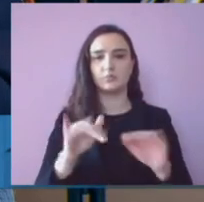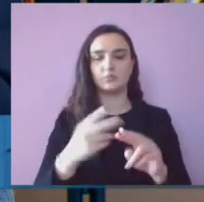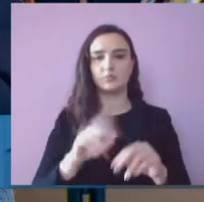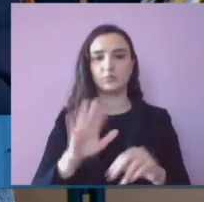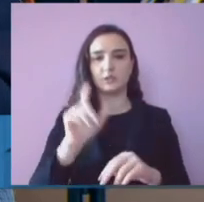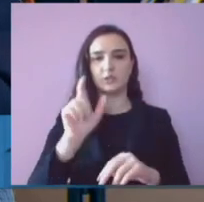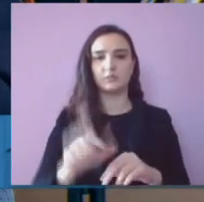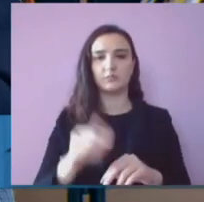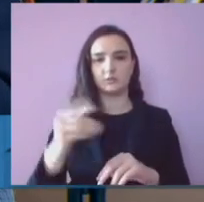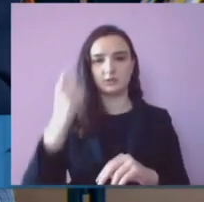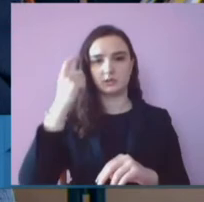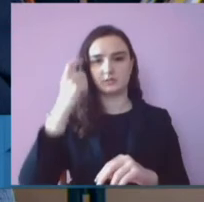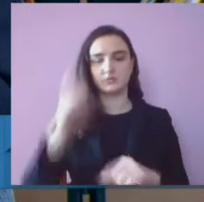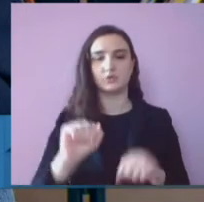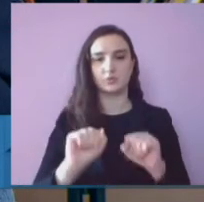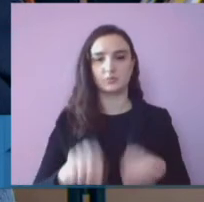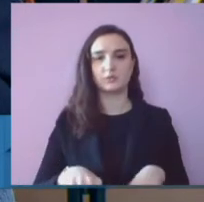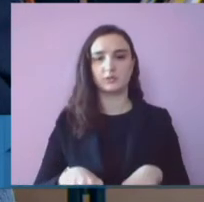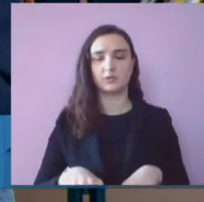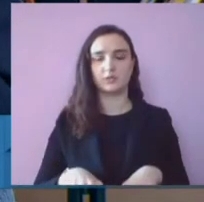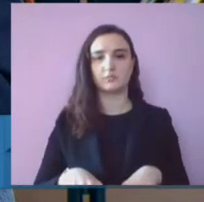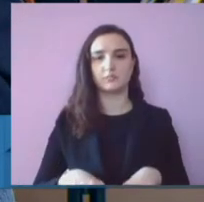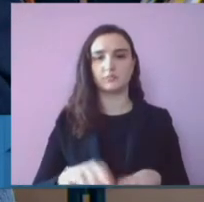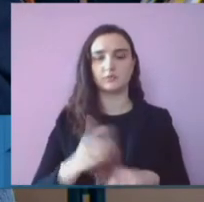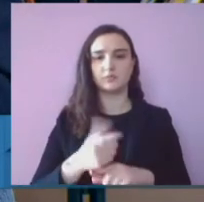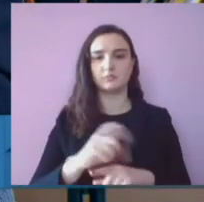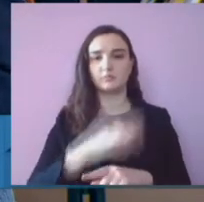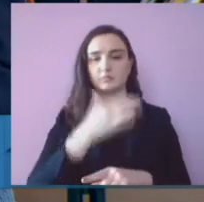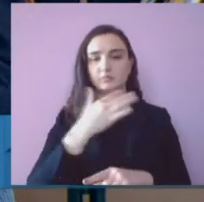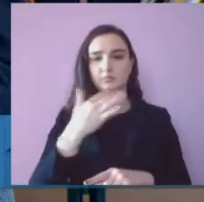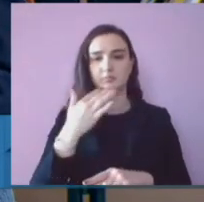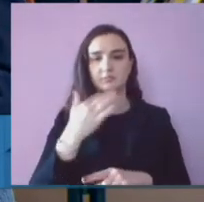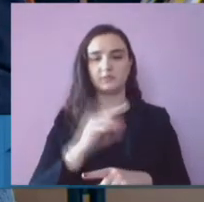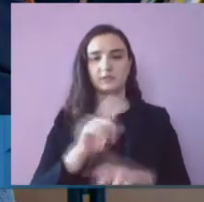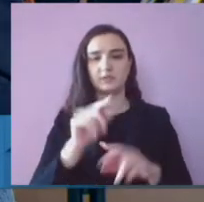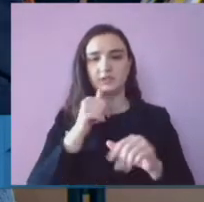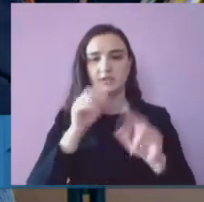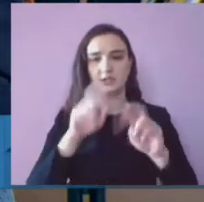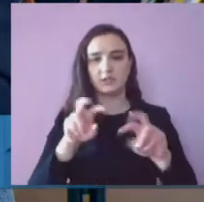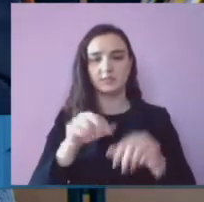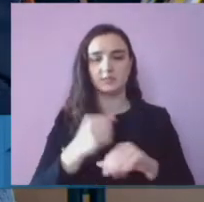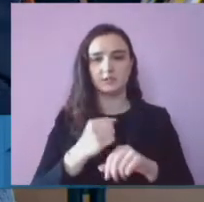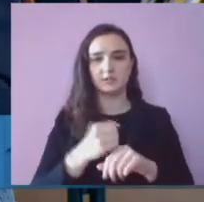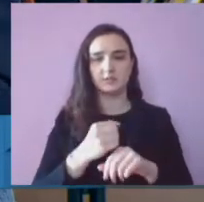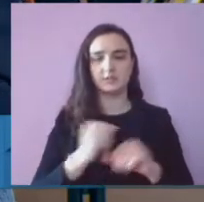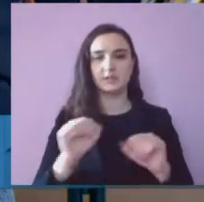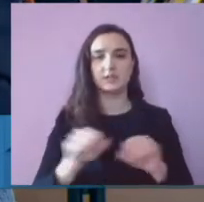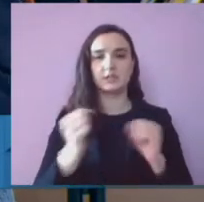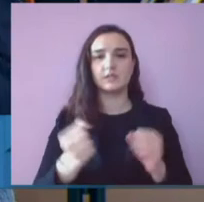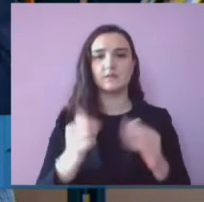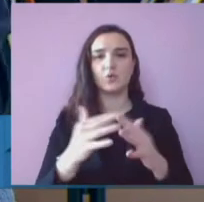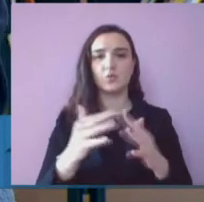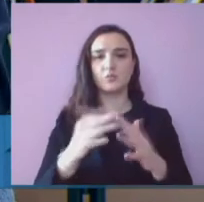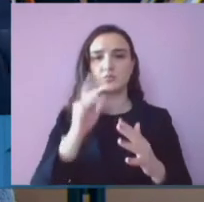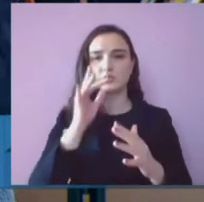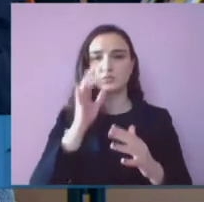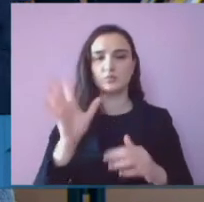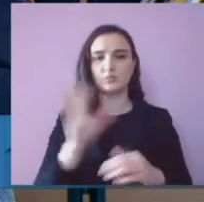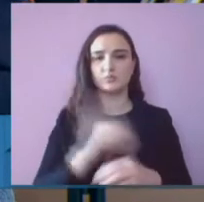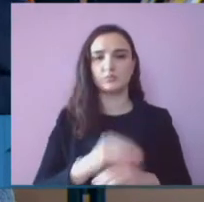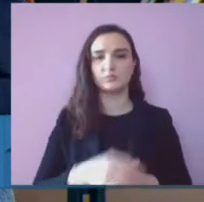ტვინს შეუძლია. ძალიან ბევრი ცდები კეთდებოდა განსაკუთრებით CV ომის პერიოდში, ორივე მხარეში,